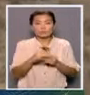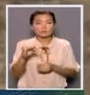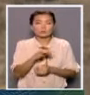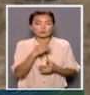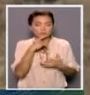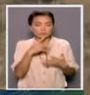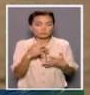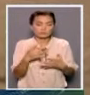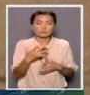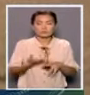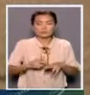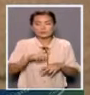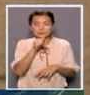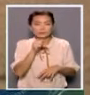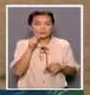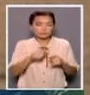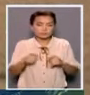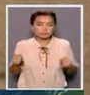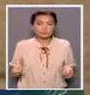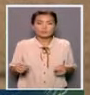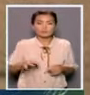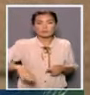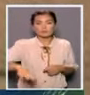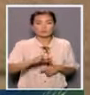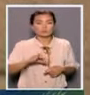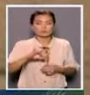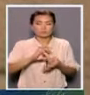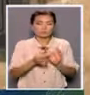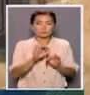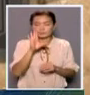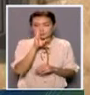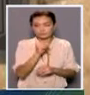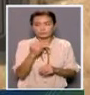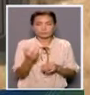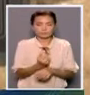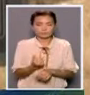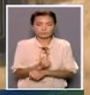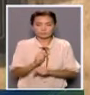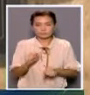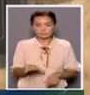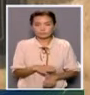жете зерттелмей, құпиясы ашылмай жатқан Құдайберген обаларының да қыры көпшілікке мәлім болар